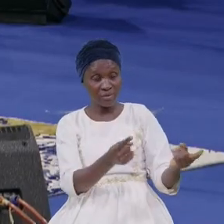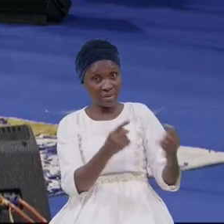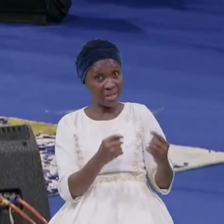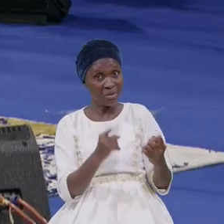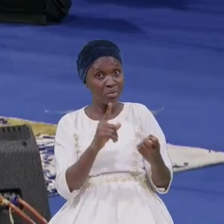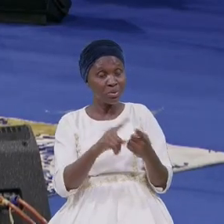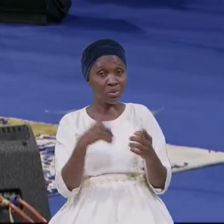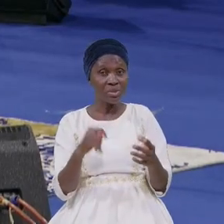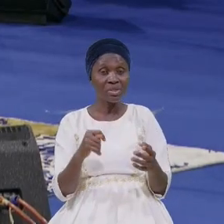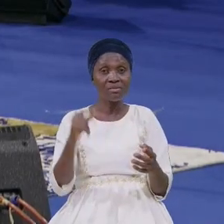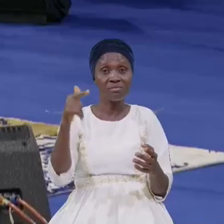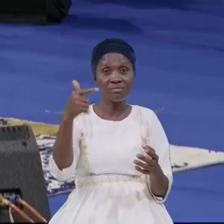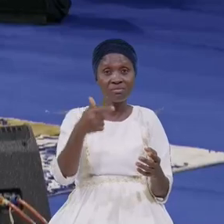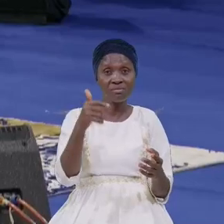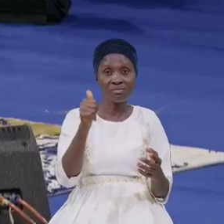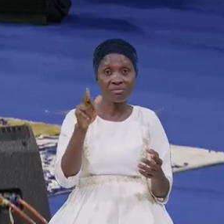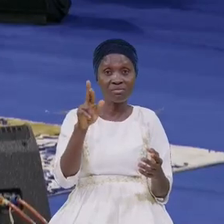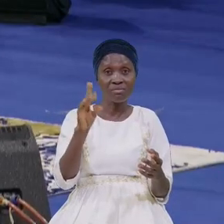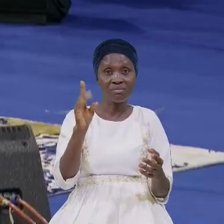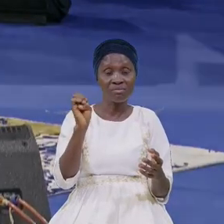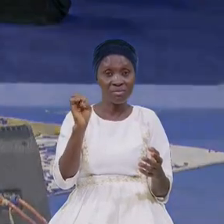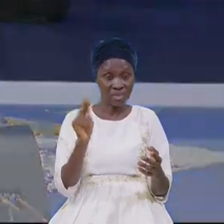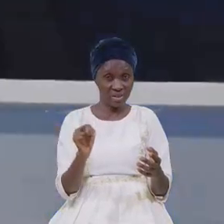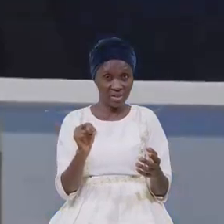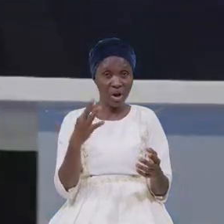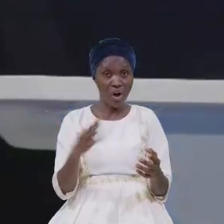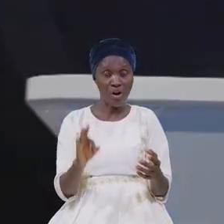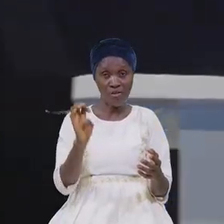Le voleur, il est venu au jardin d'Éden. Le voleur,